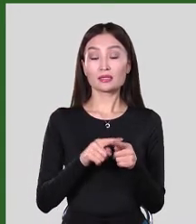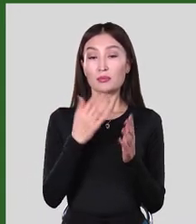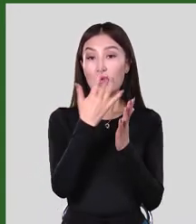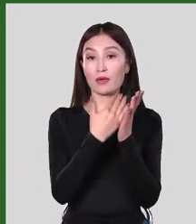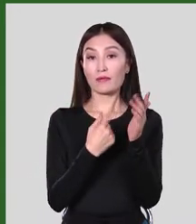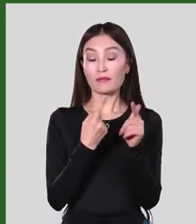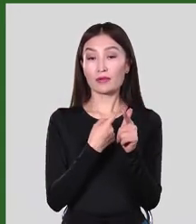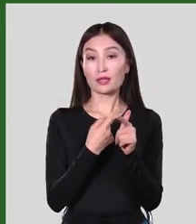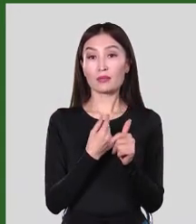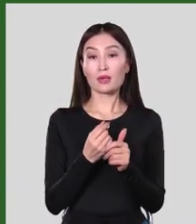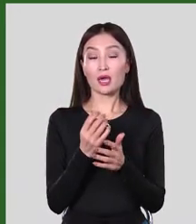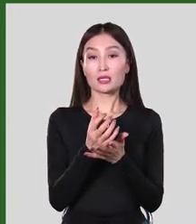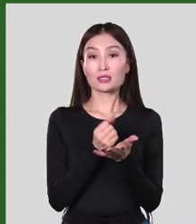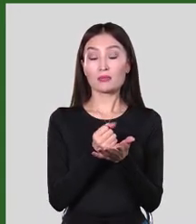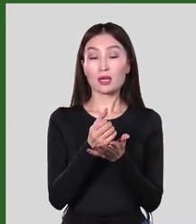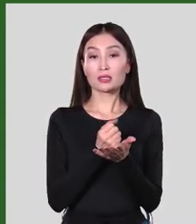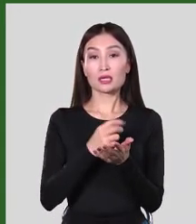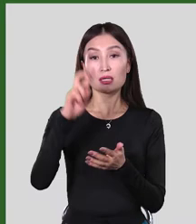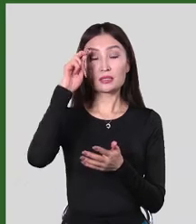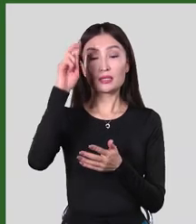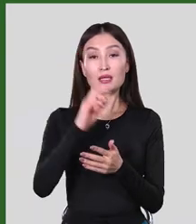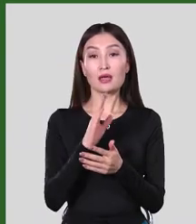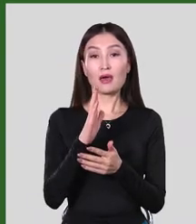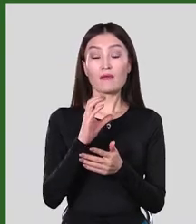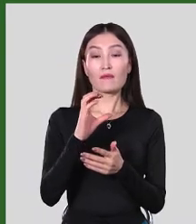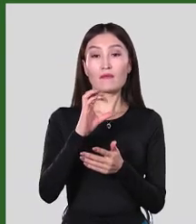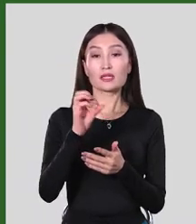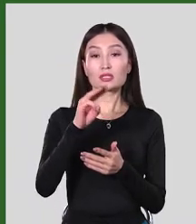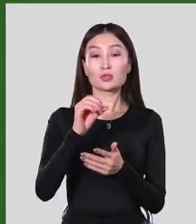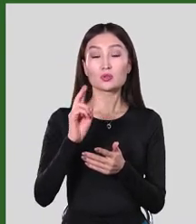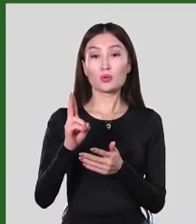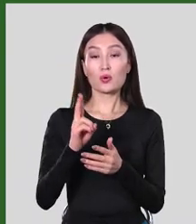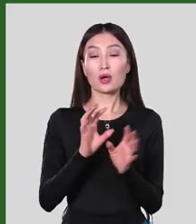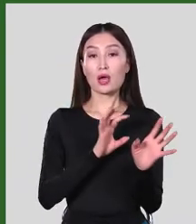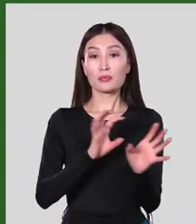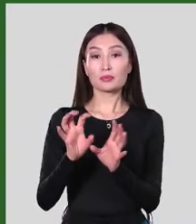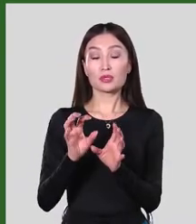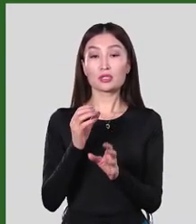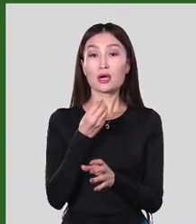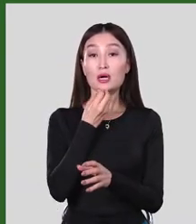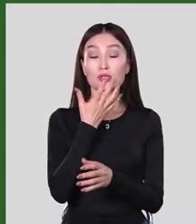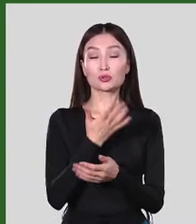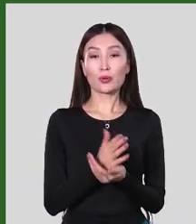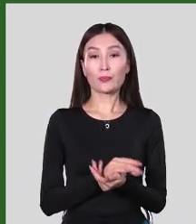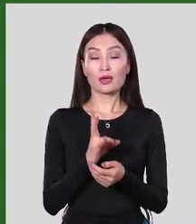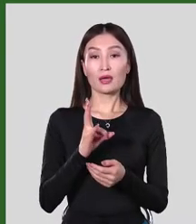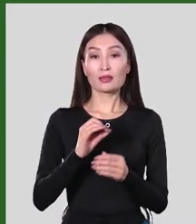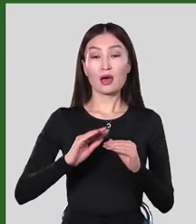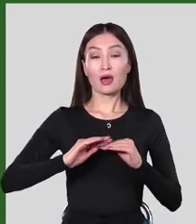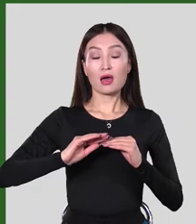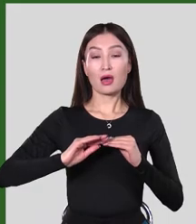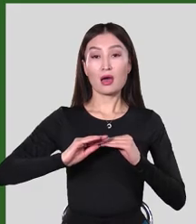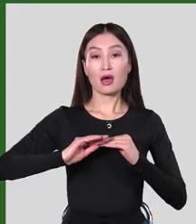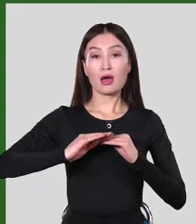видами ресурсов страны, расположенные в восточной части материка, обеспечены хорошо. На низменных